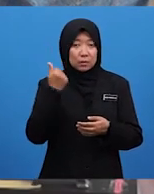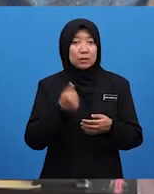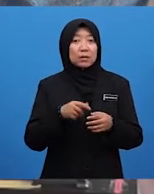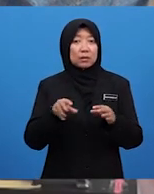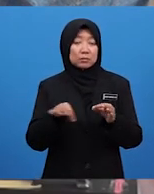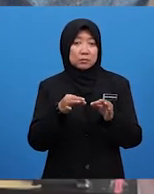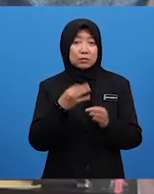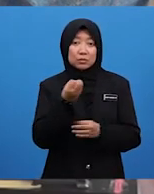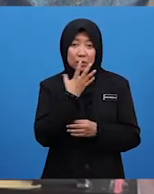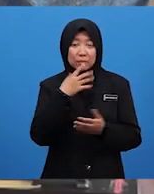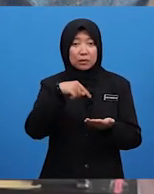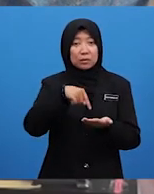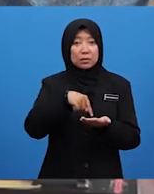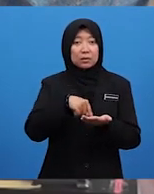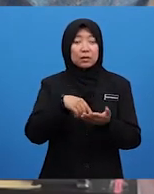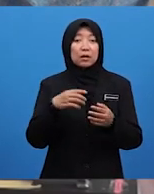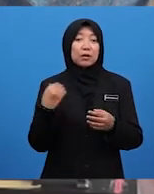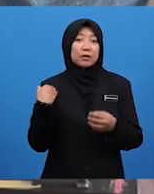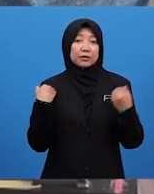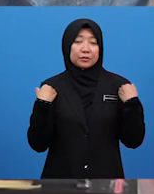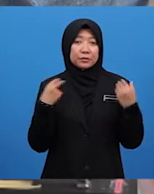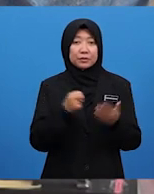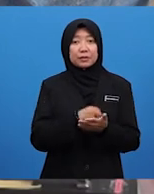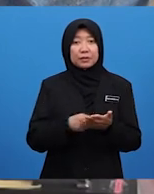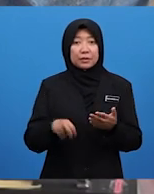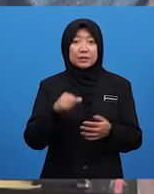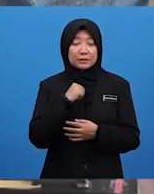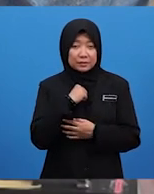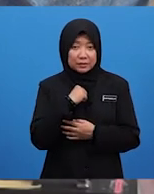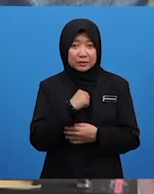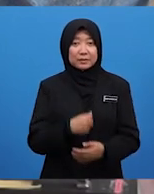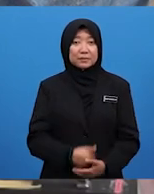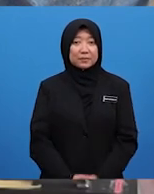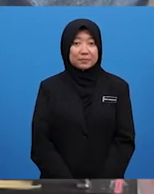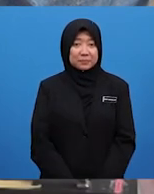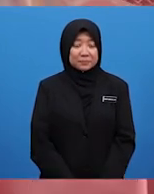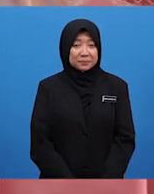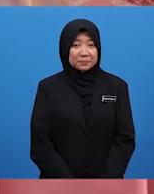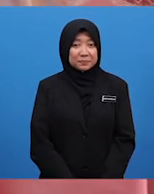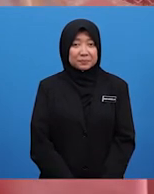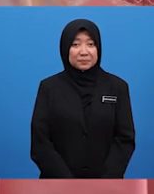ini mempunyai nilai komersial yang tersendiri.